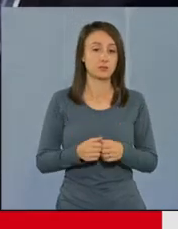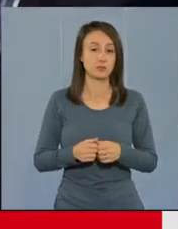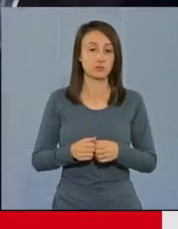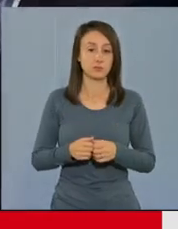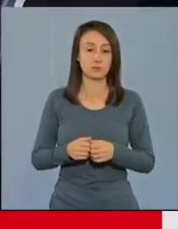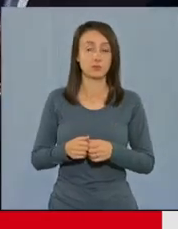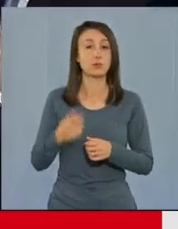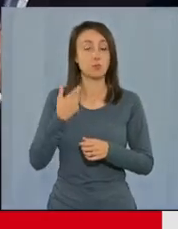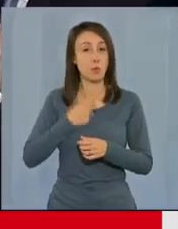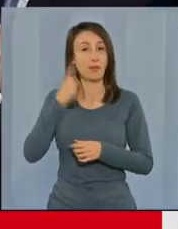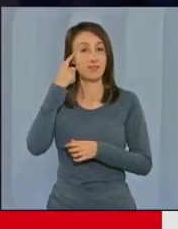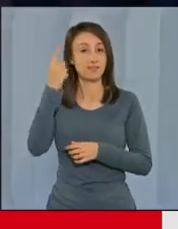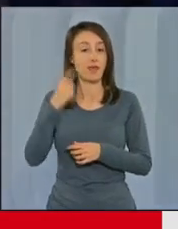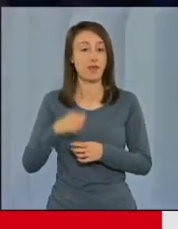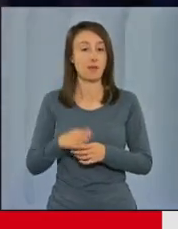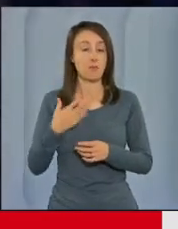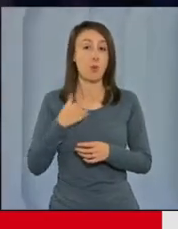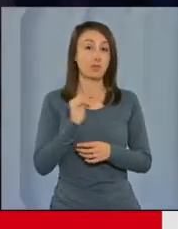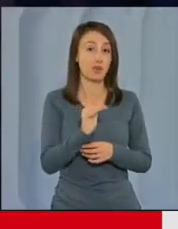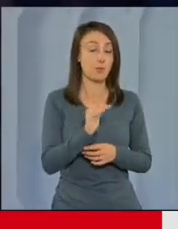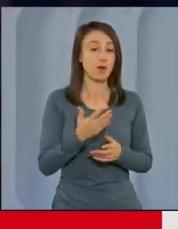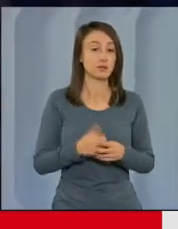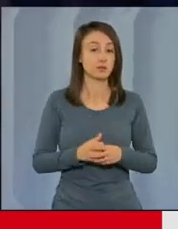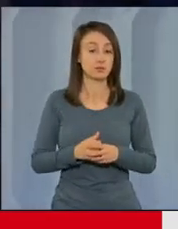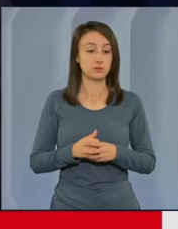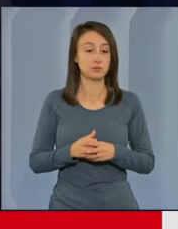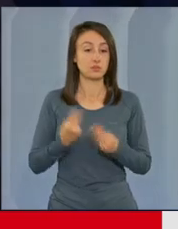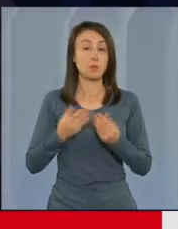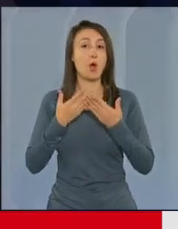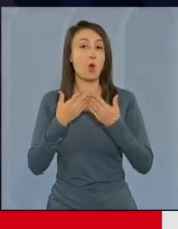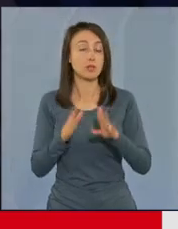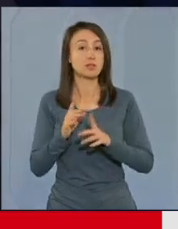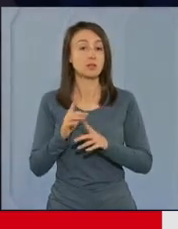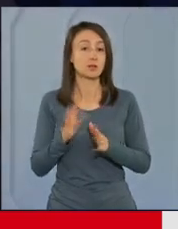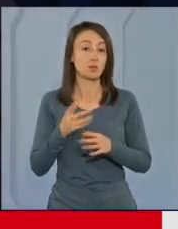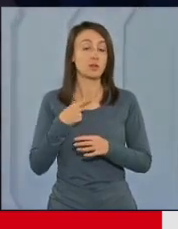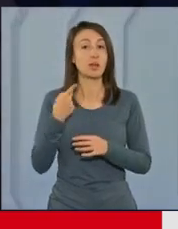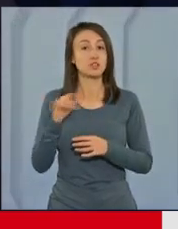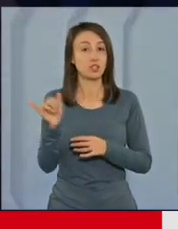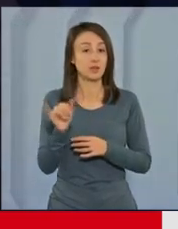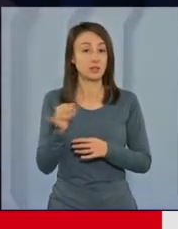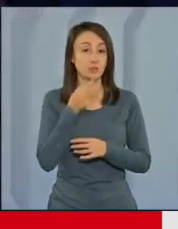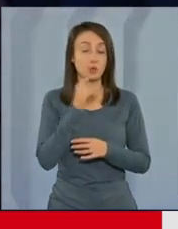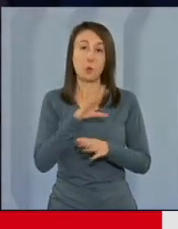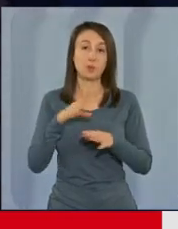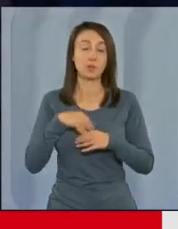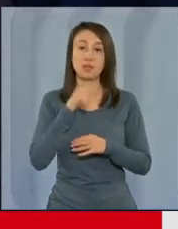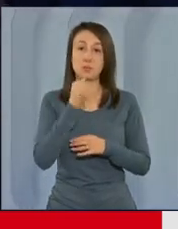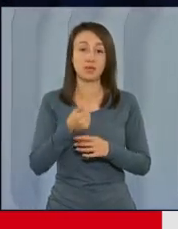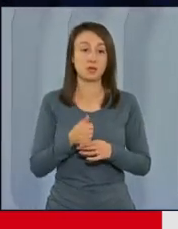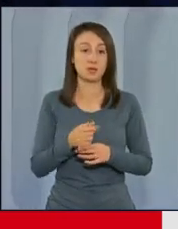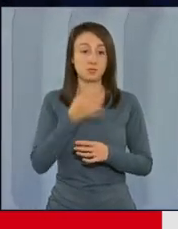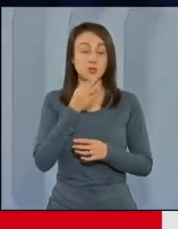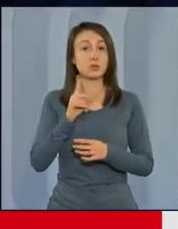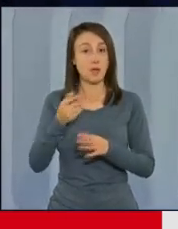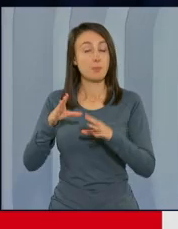Le-am dus din proprie inițiativă, m-au întrebat, la modul cel mai onest, poate că altcineva le-ar fi spus, n-am primit nimica de la Vanghelie. Am zis, am